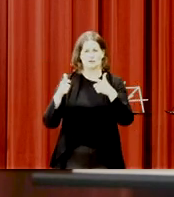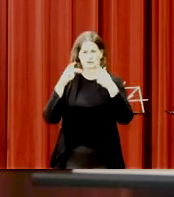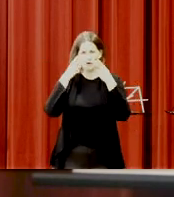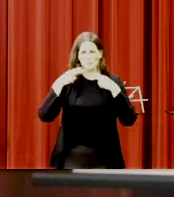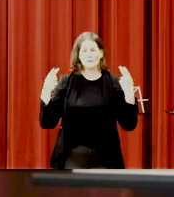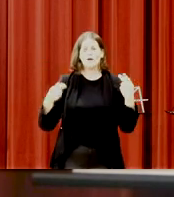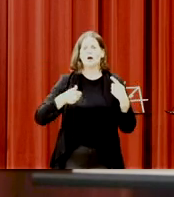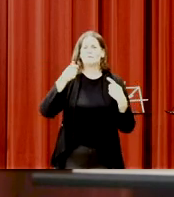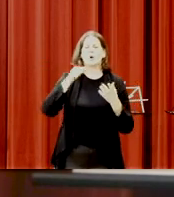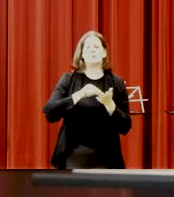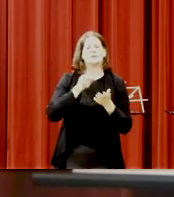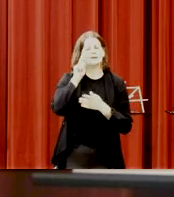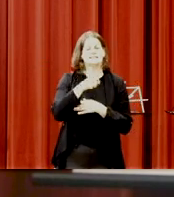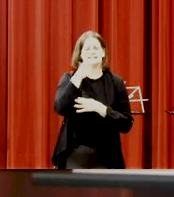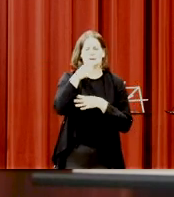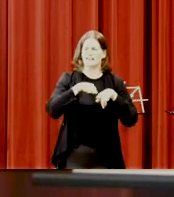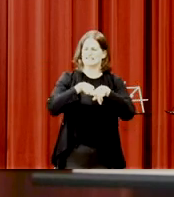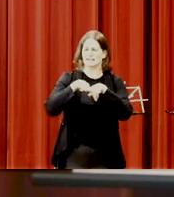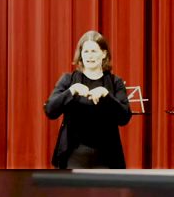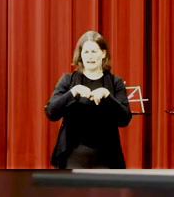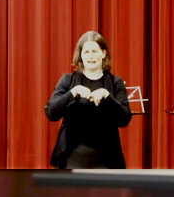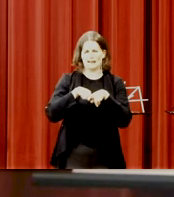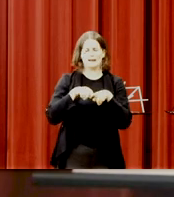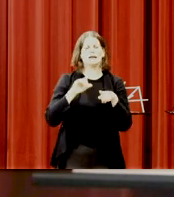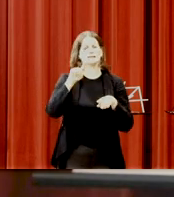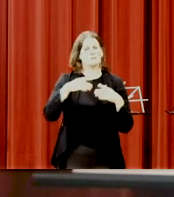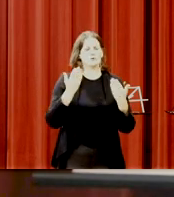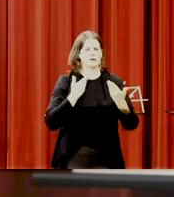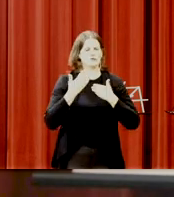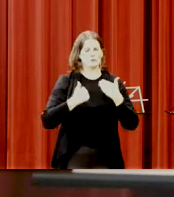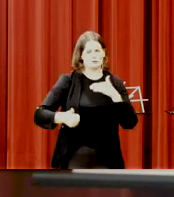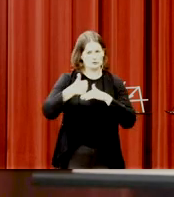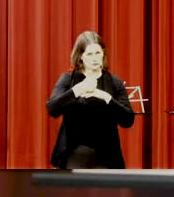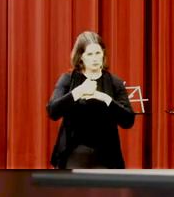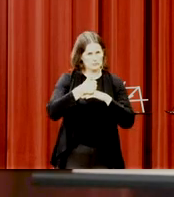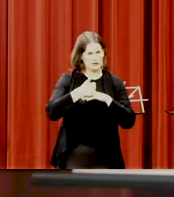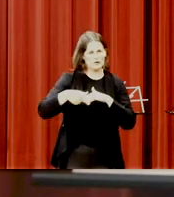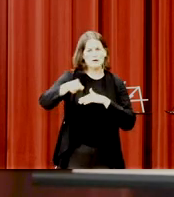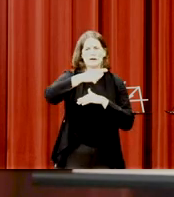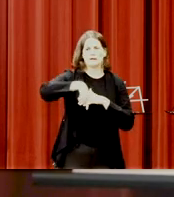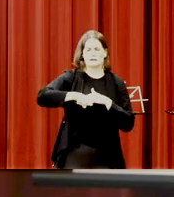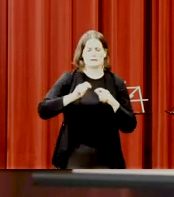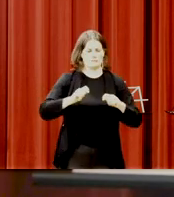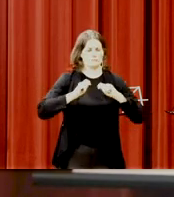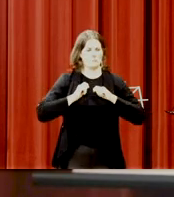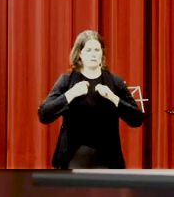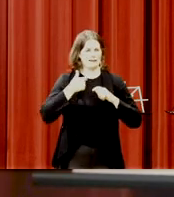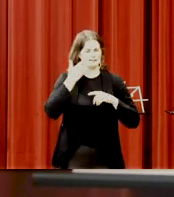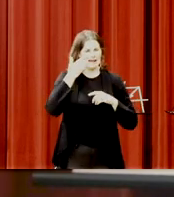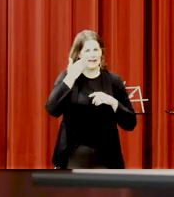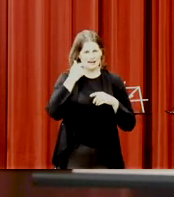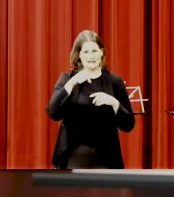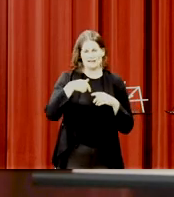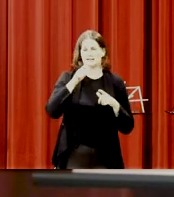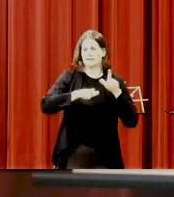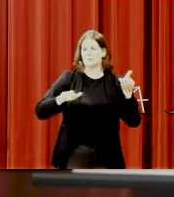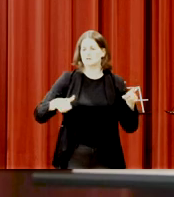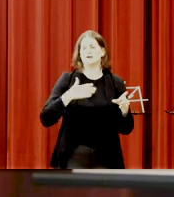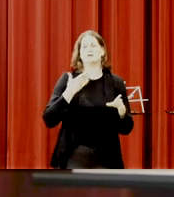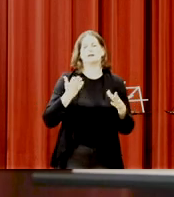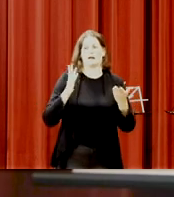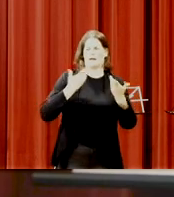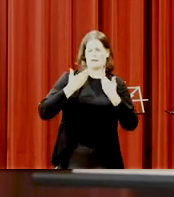donat a les persones que hem pogut ser formades en aquesta casa. Així que moltes gràcies a tothom, molt bon curs acadèmic